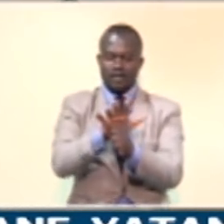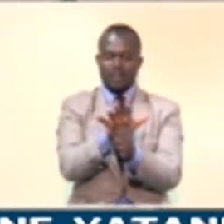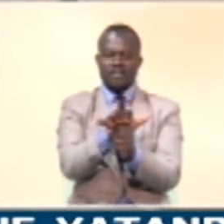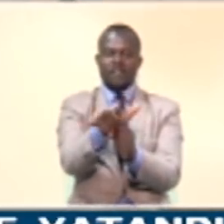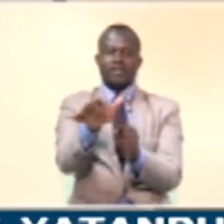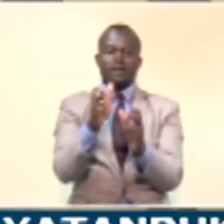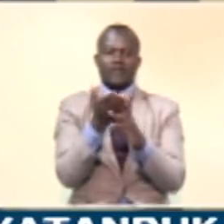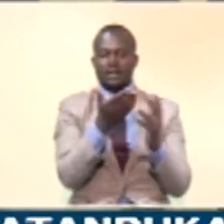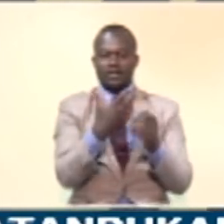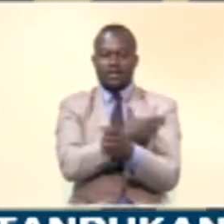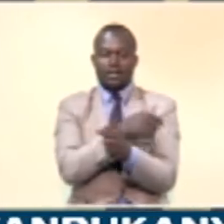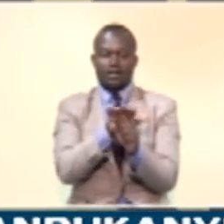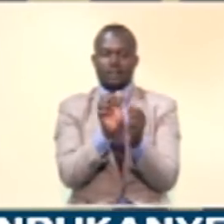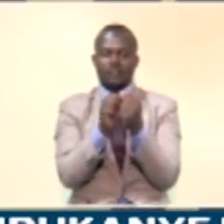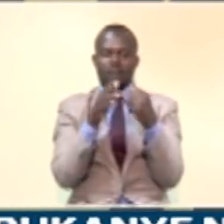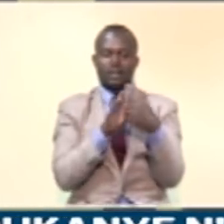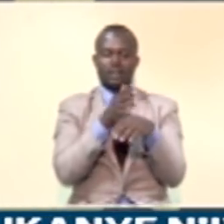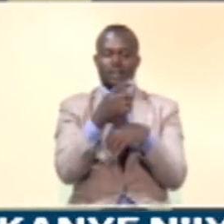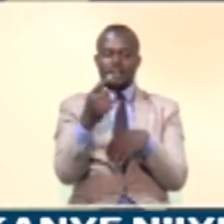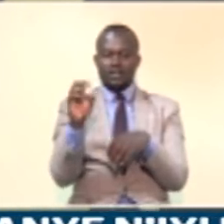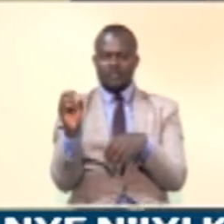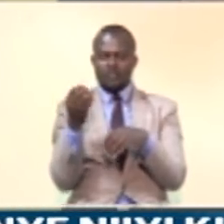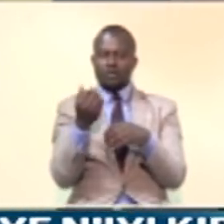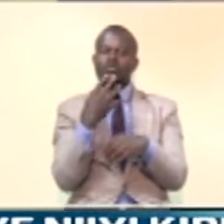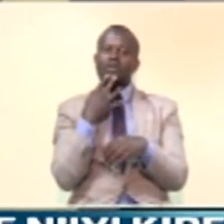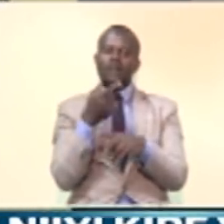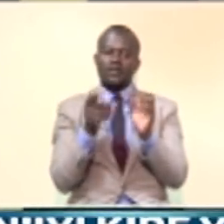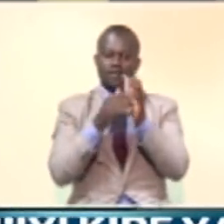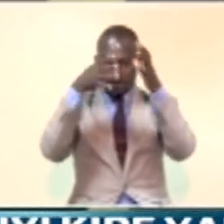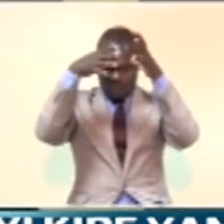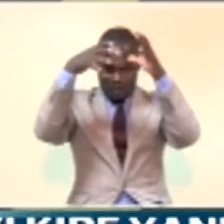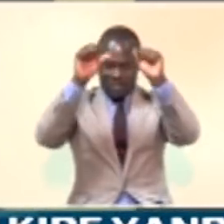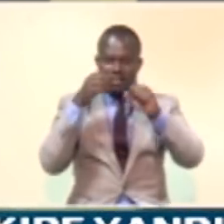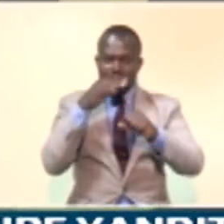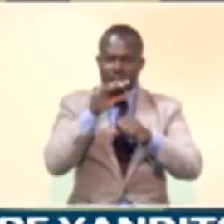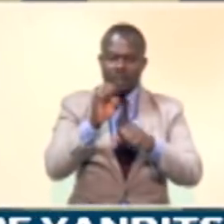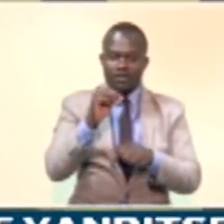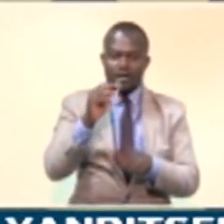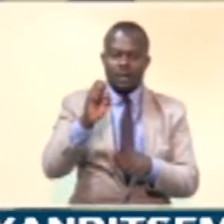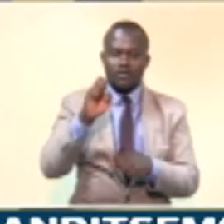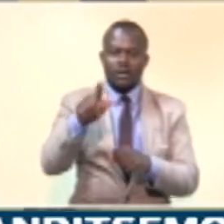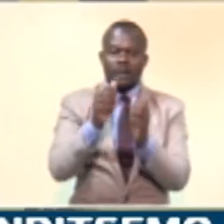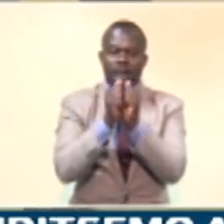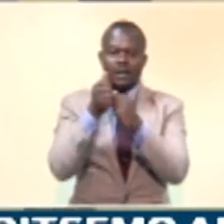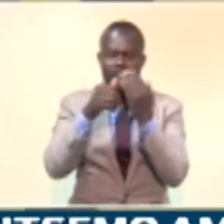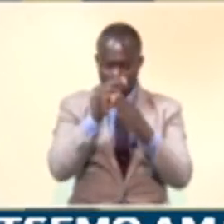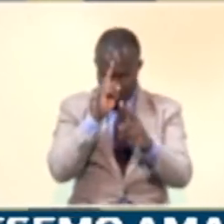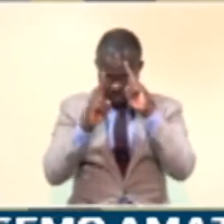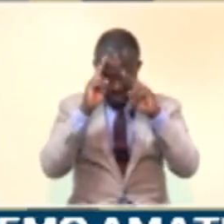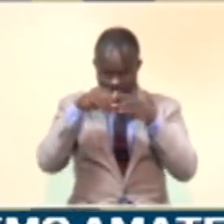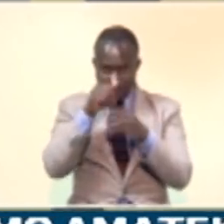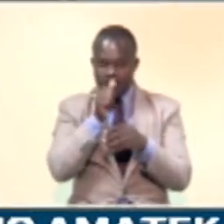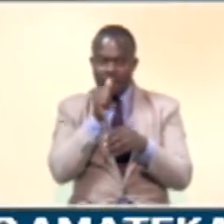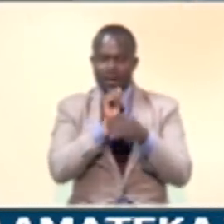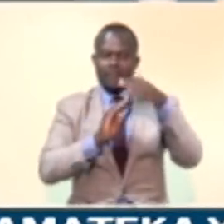za COVID-19 zisaga 100,000. Kuri uyu wa kane kandi Perezida w'u Faransa Emmanuel Macron ari kumwe n'abandi banyacyubahiro bari mu nyamanga